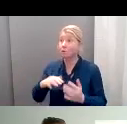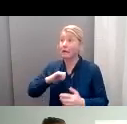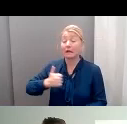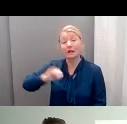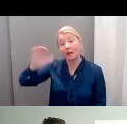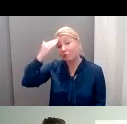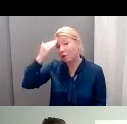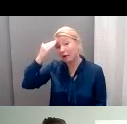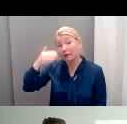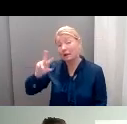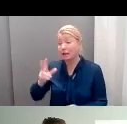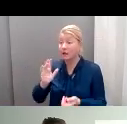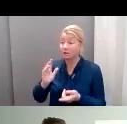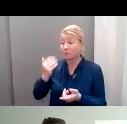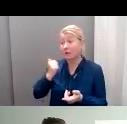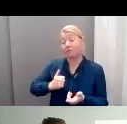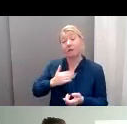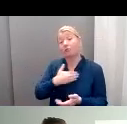möjligtvis utifrån våra rapportresultat.